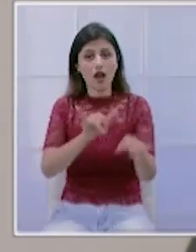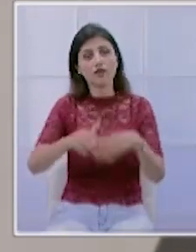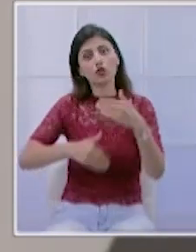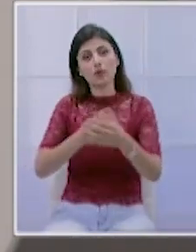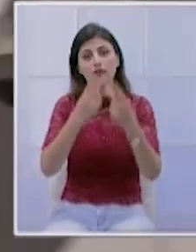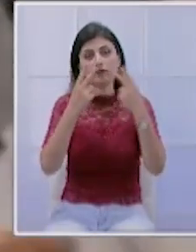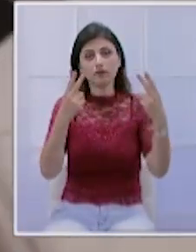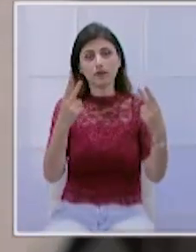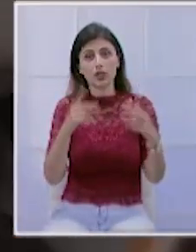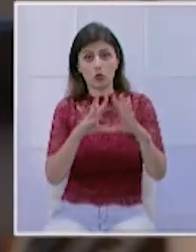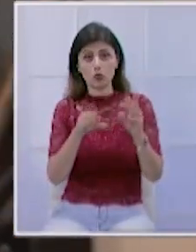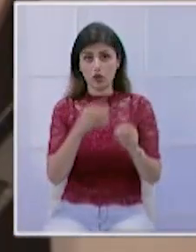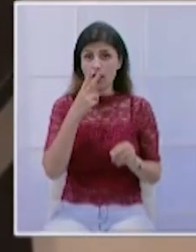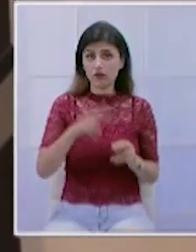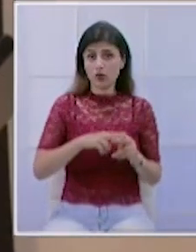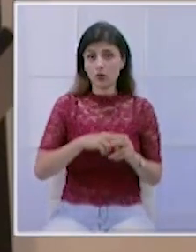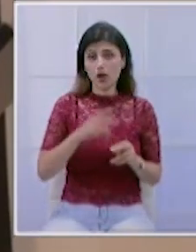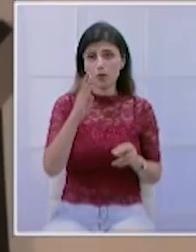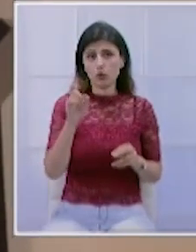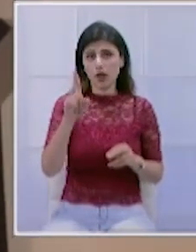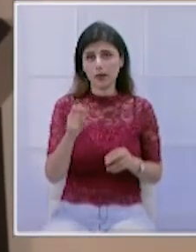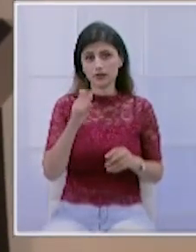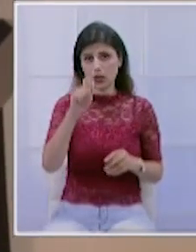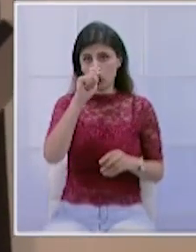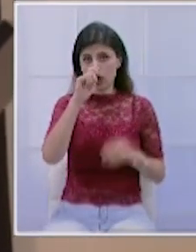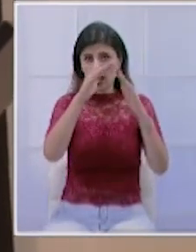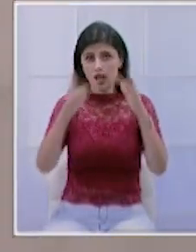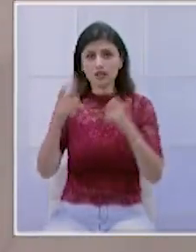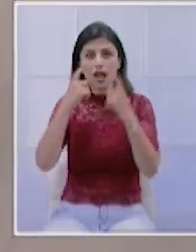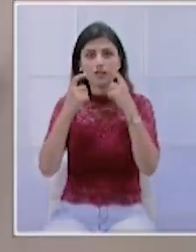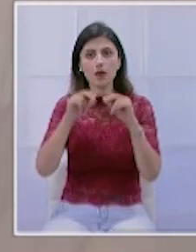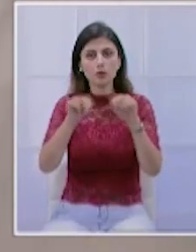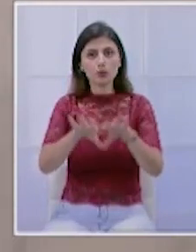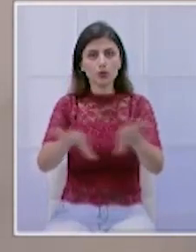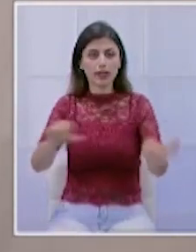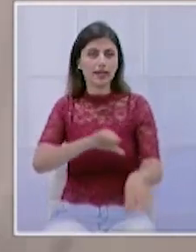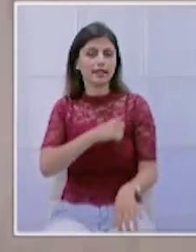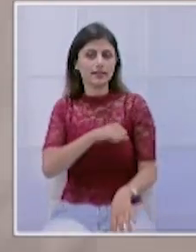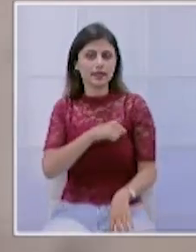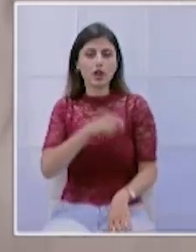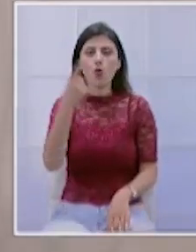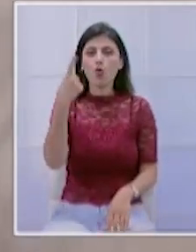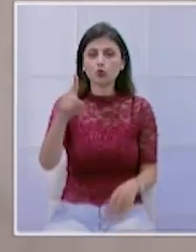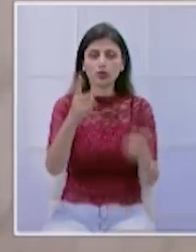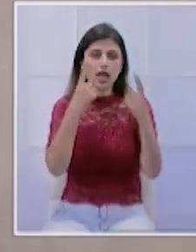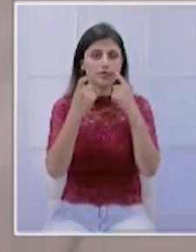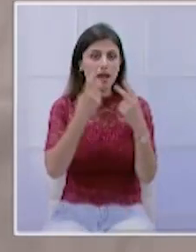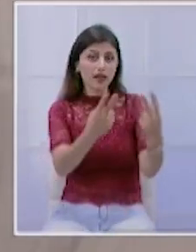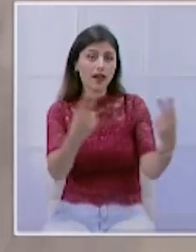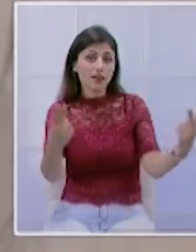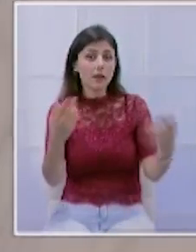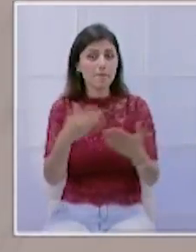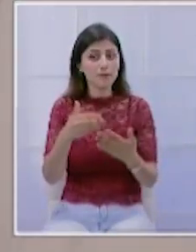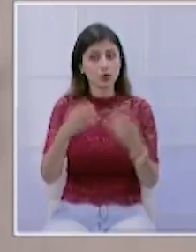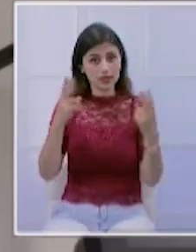Budapesta. Casa Experimentelor pune la dispoziția tinerilor 100 de experimente variate pentru înțelegerea facilă, distractivă